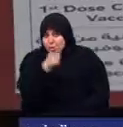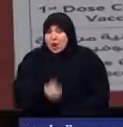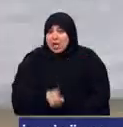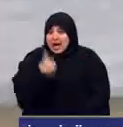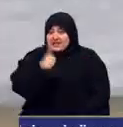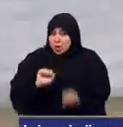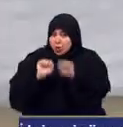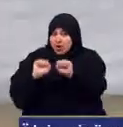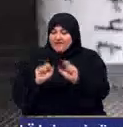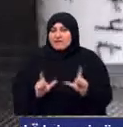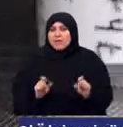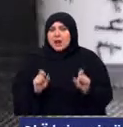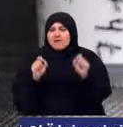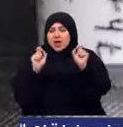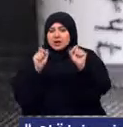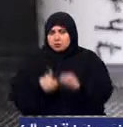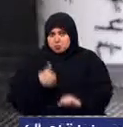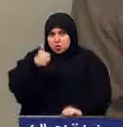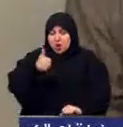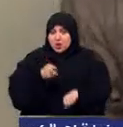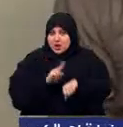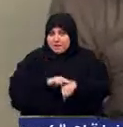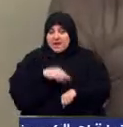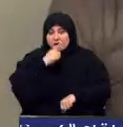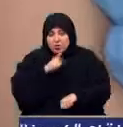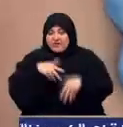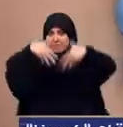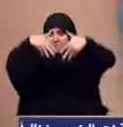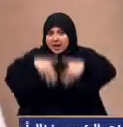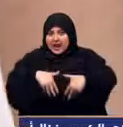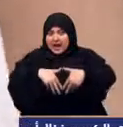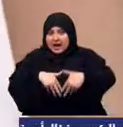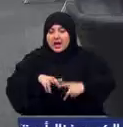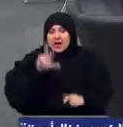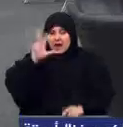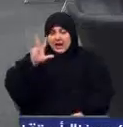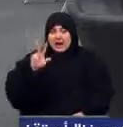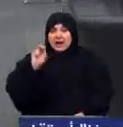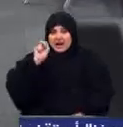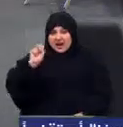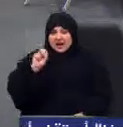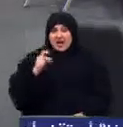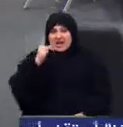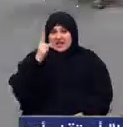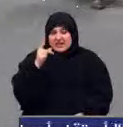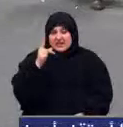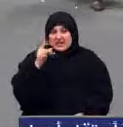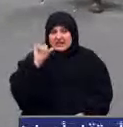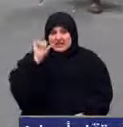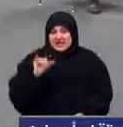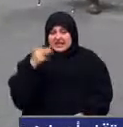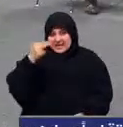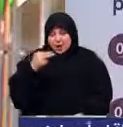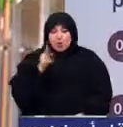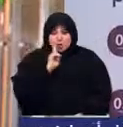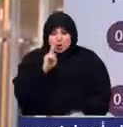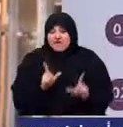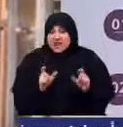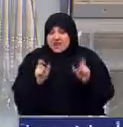مقاومة الفيروس، وبالتالي تتحقق مناعة القطيع. وفي الواقع عندما يواجه الفيروس المزيد